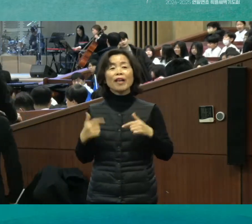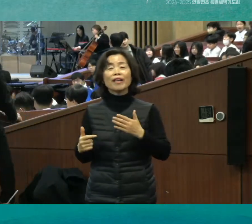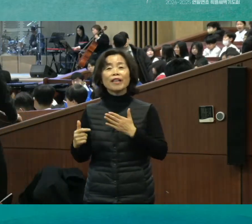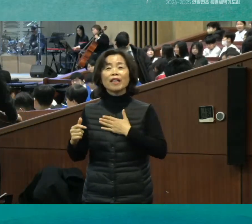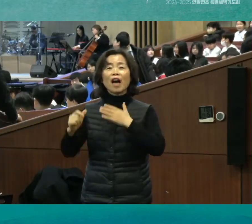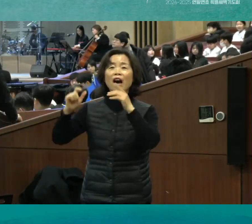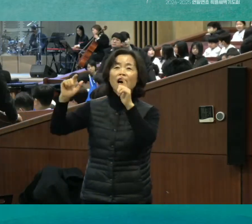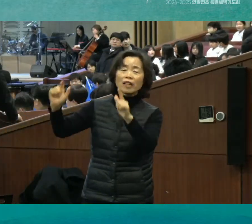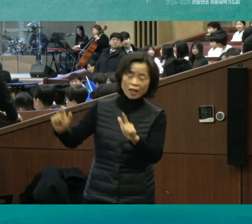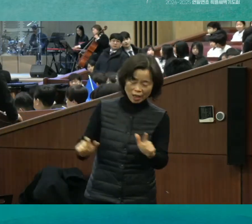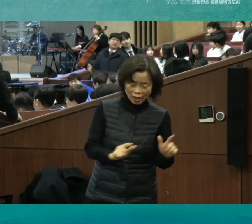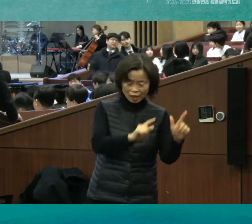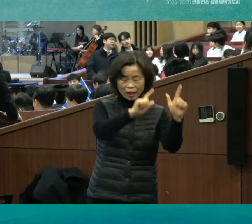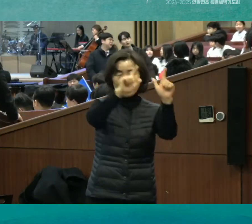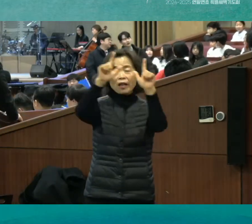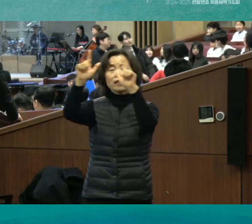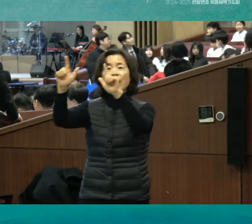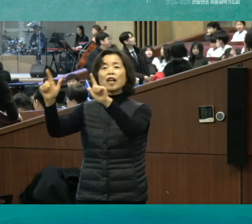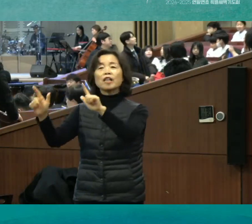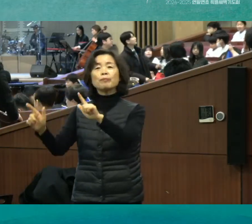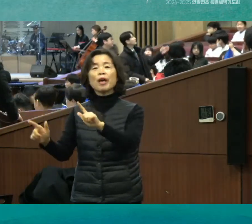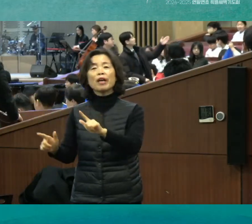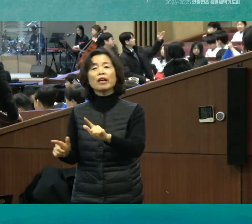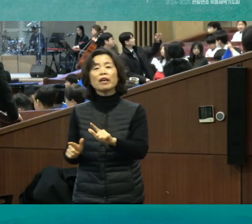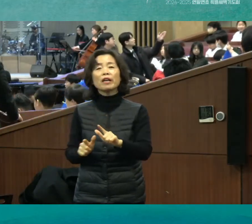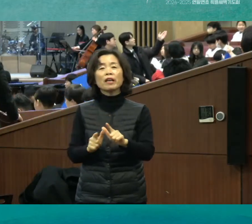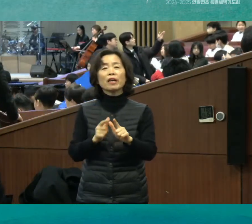매일 나의 삶에